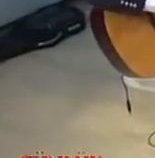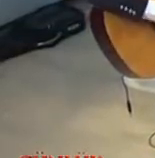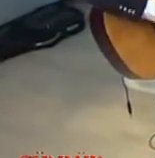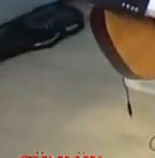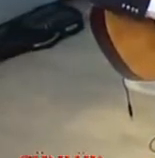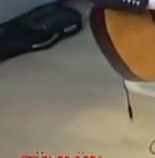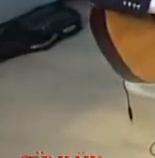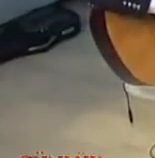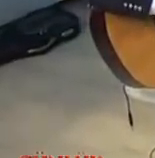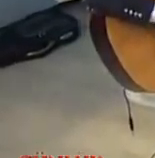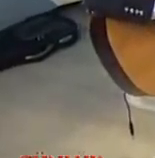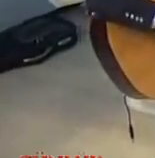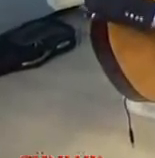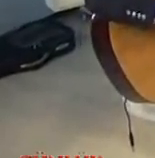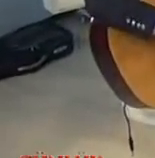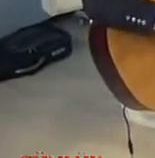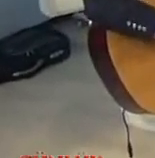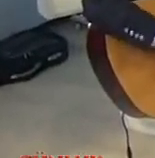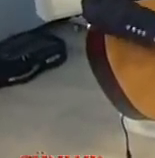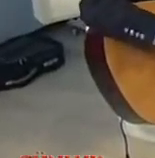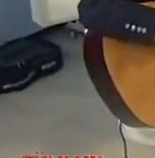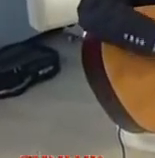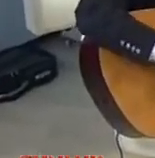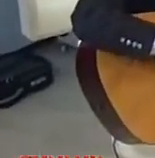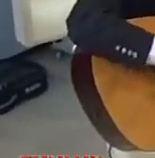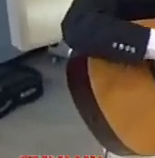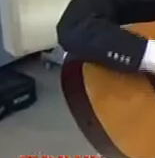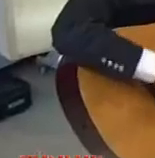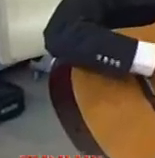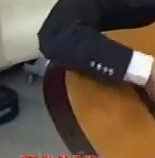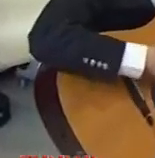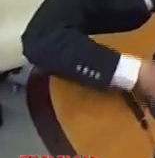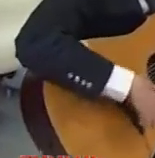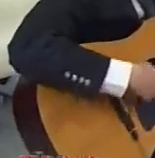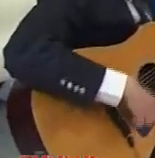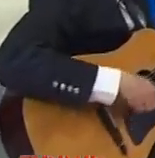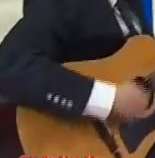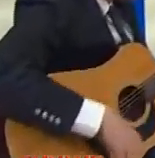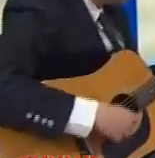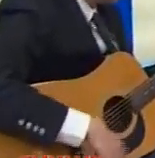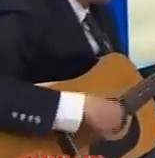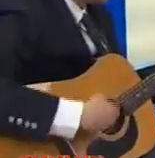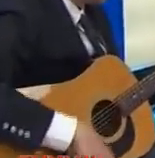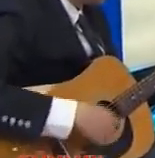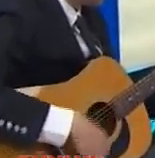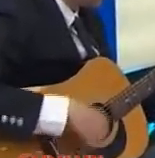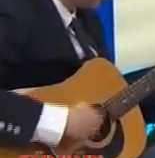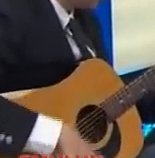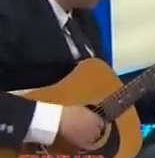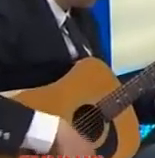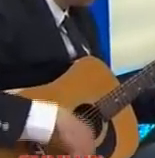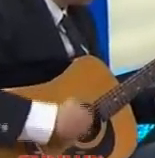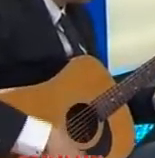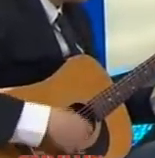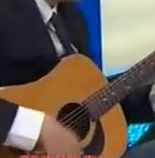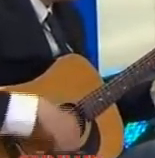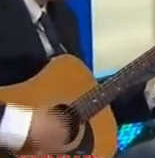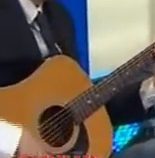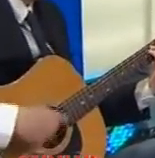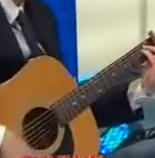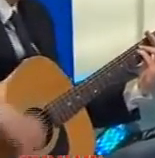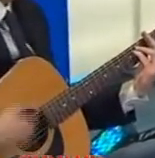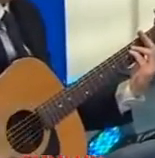sanat, müzik falan. Ya aileyle falan olmaz bu işler. Yok canım benim ya, nereden benim kim? Bilakis, çok destek. Bilakis değil mi? Fatoş'u